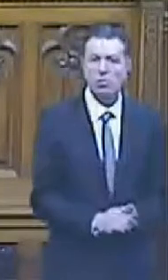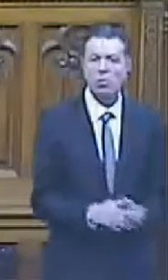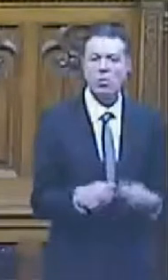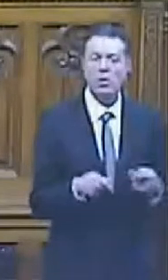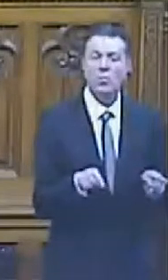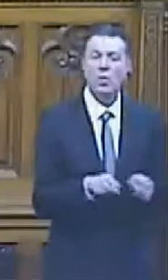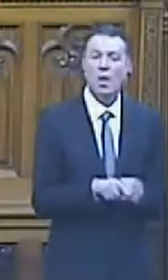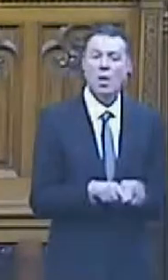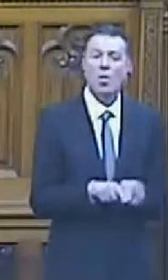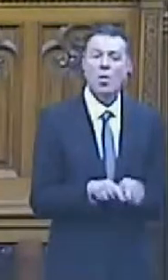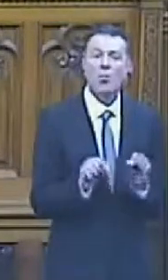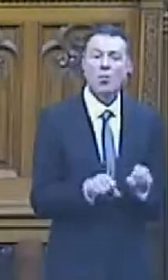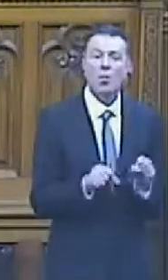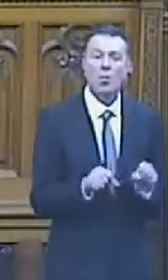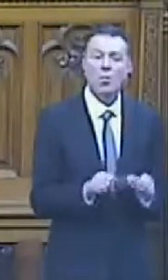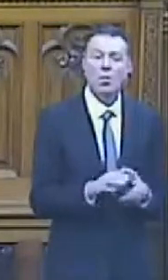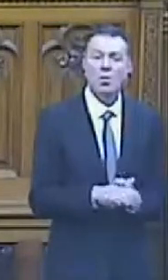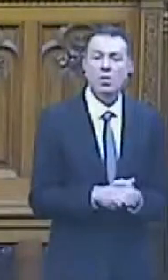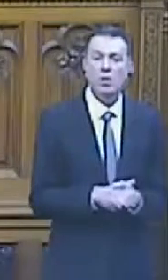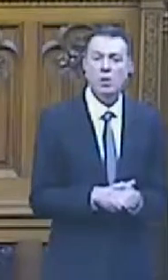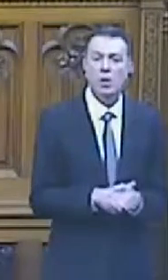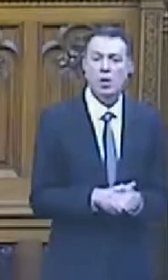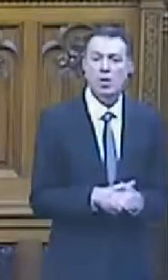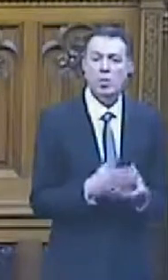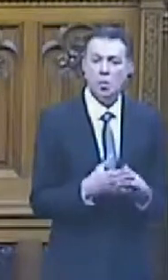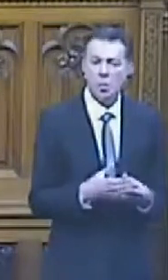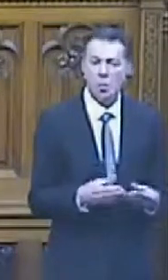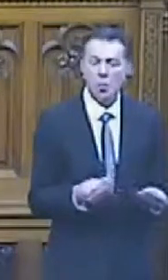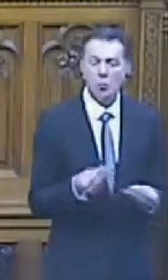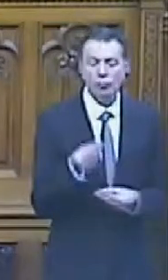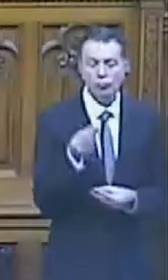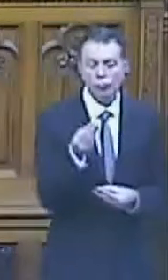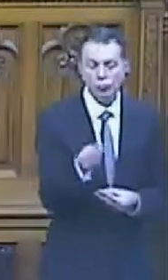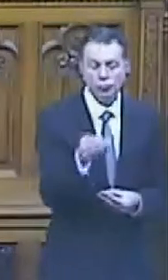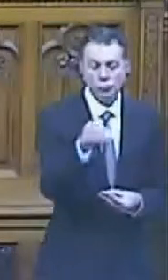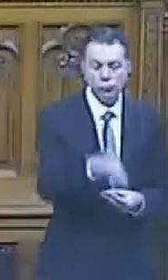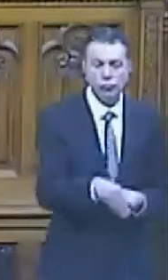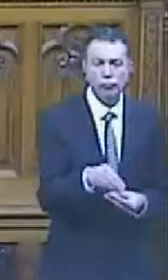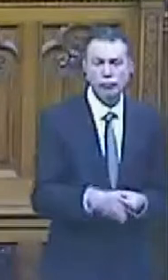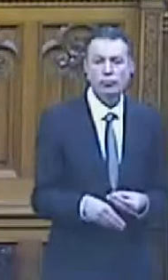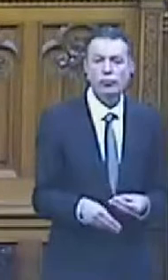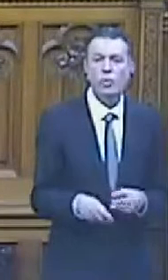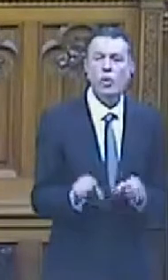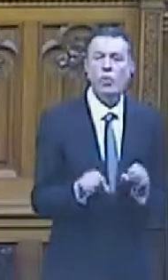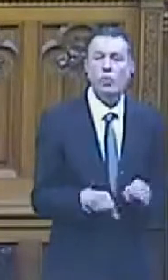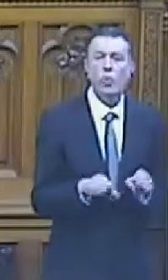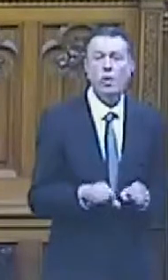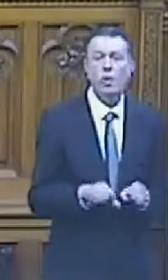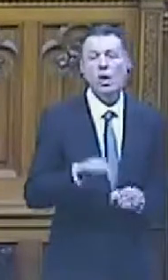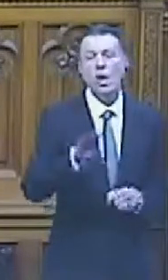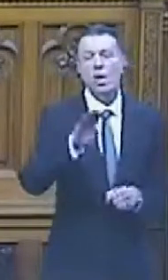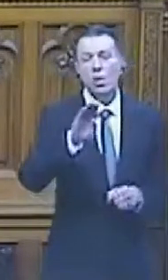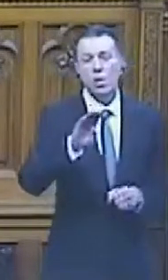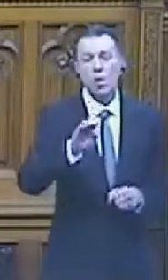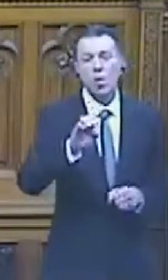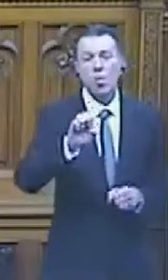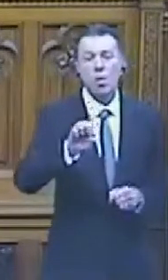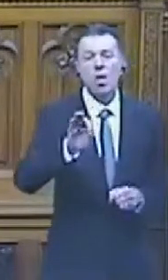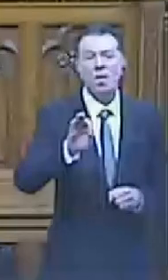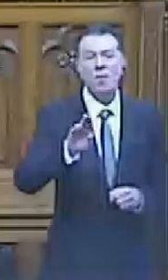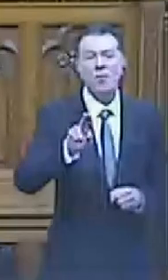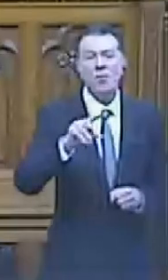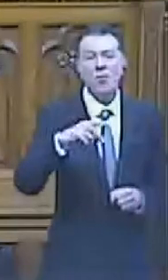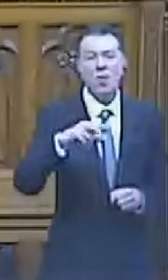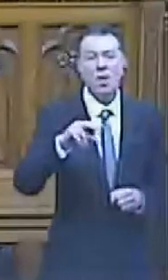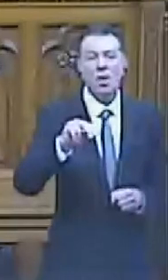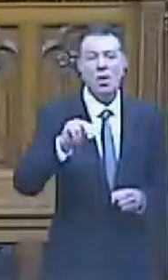gibt eine Befugnis, um milde Gaben zu bieten. Interessanterweise Befugnis, da spricht der Verfassungsgerichtshof von Befugnis. Bei